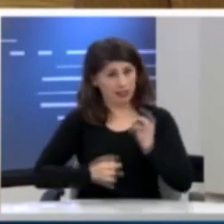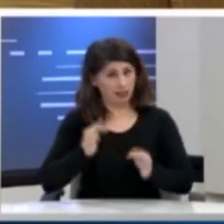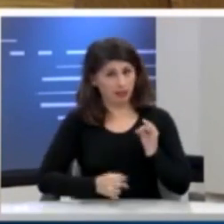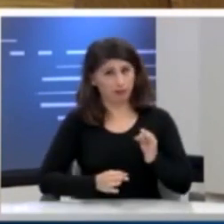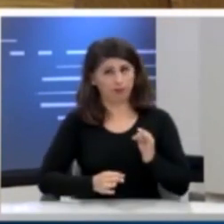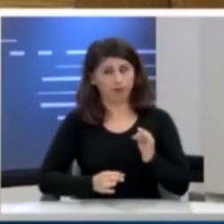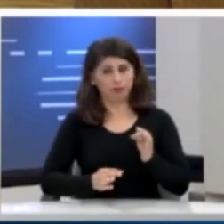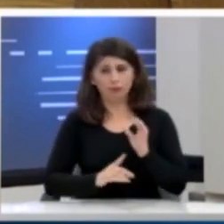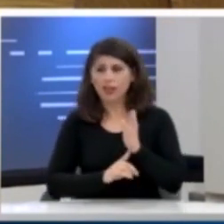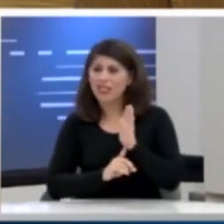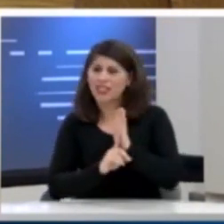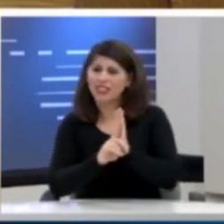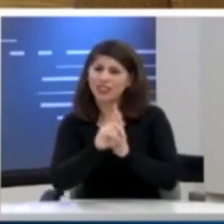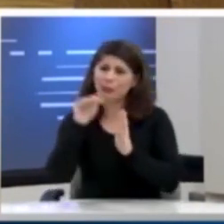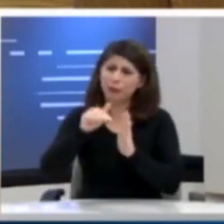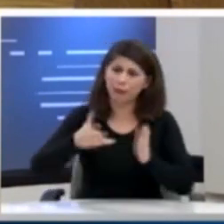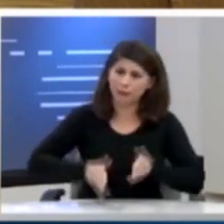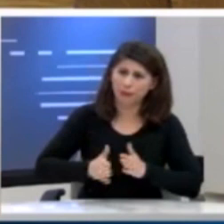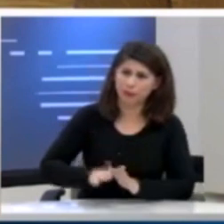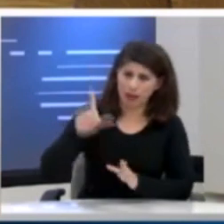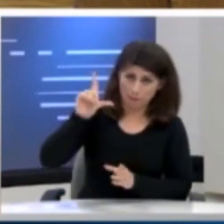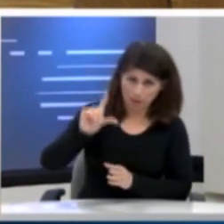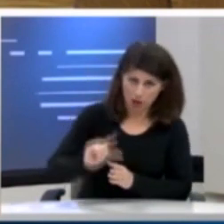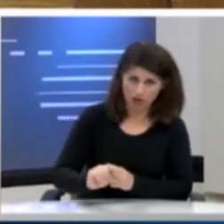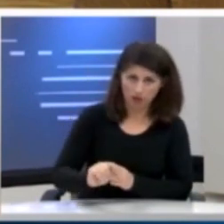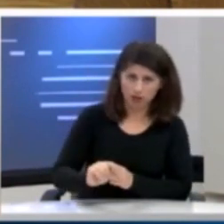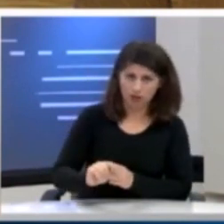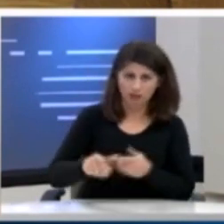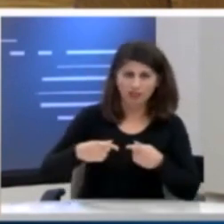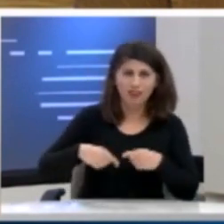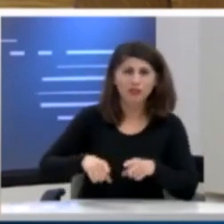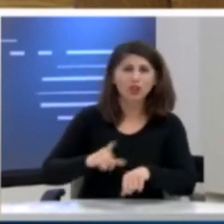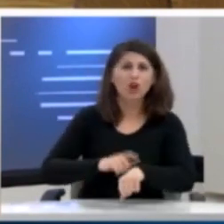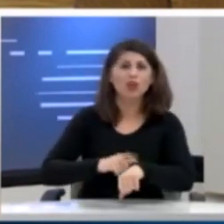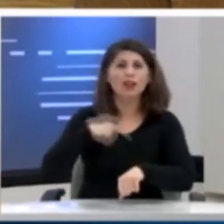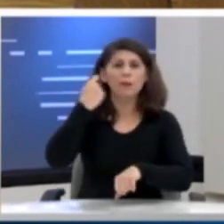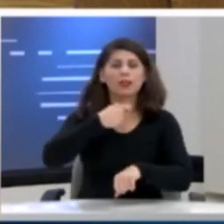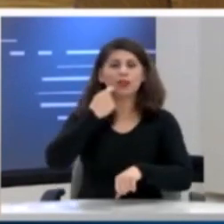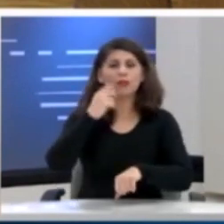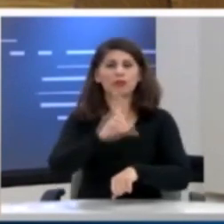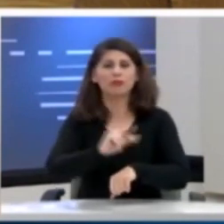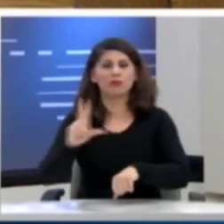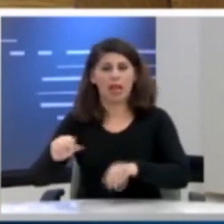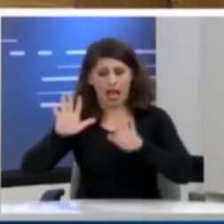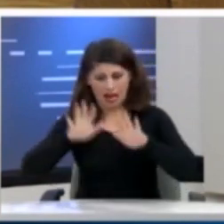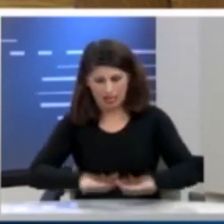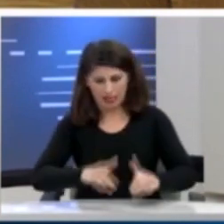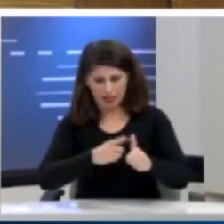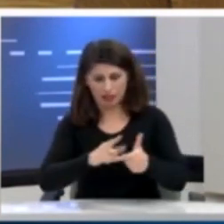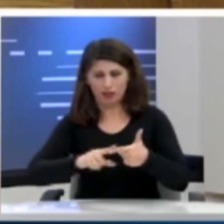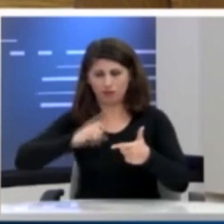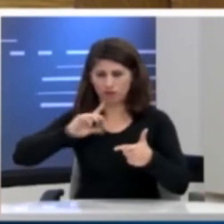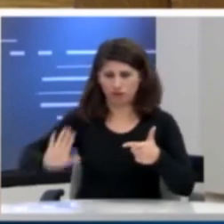τους δημογραφικούς δείκτες και την ίδια στιγμή η μητρότητα να γίνεται συνώνυμο της ανεργίας,